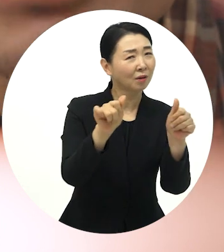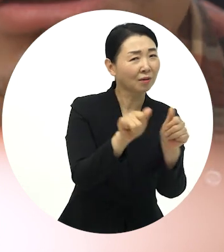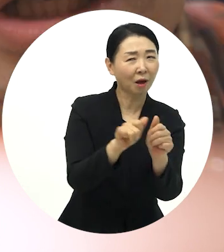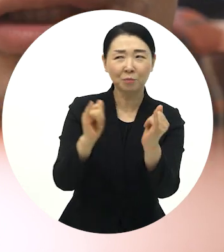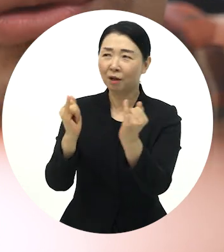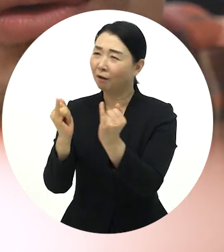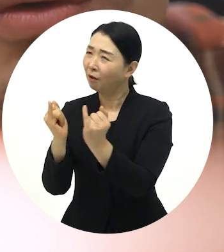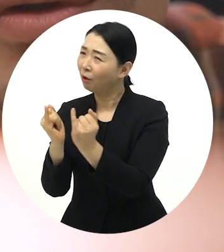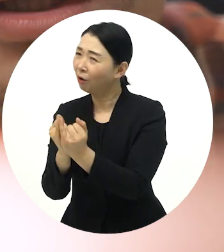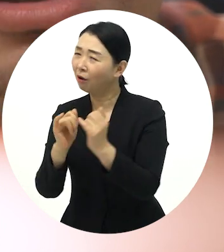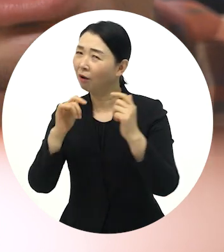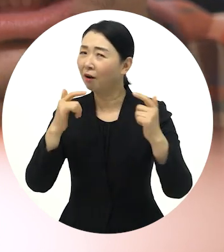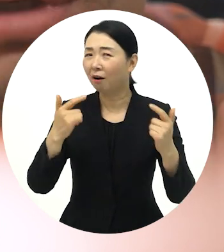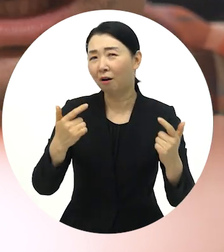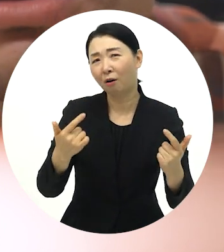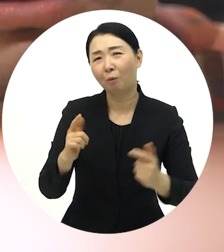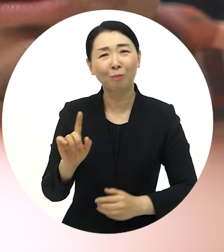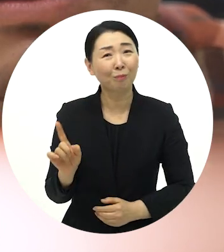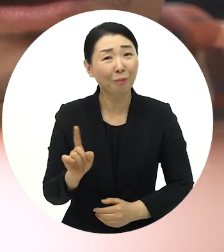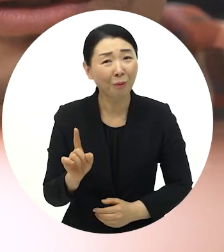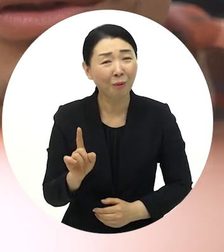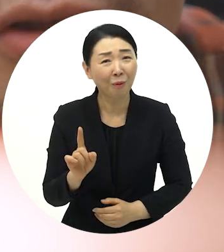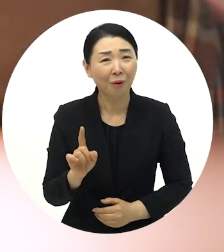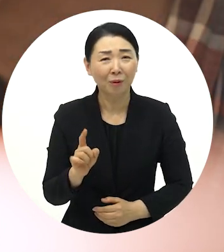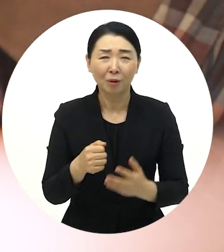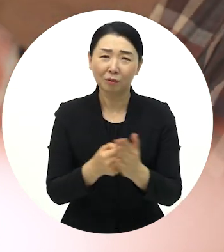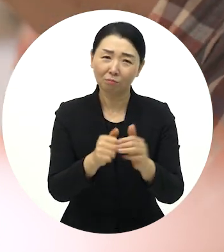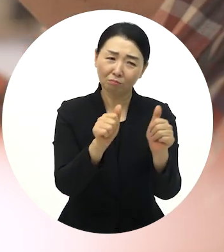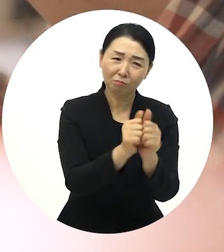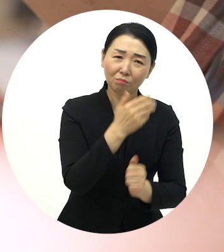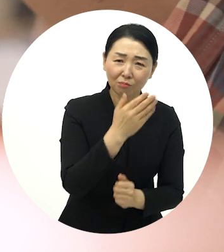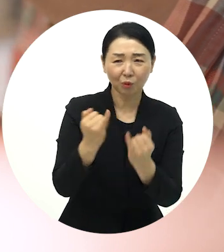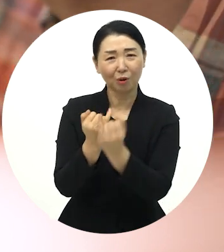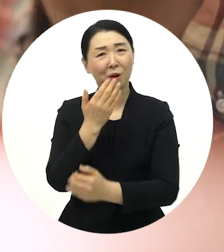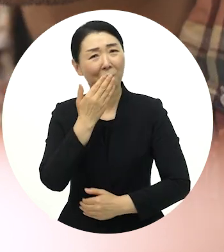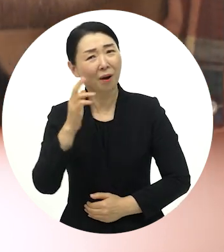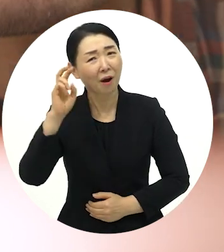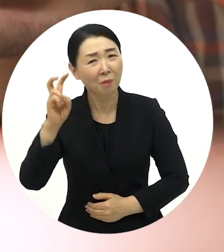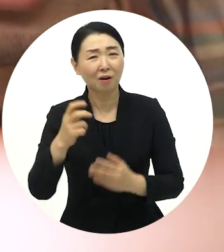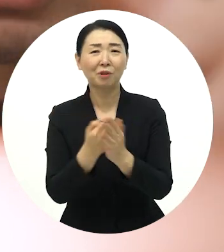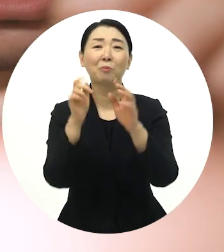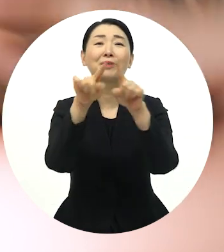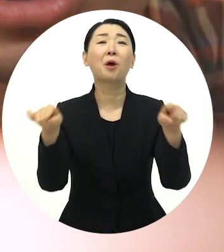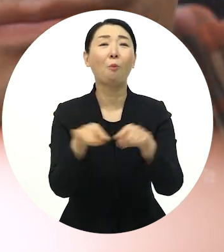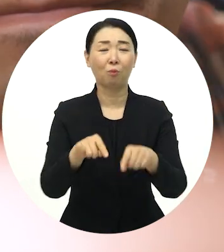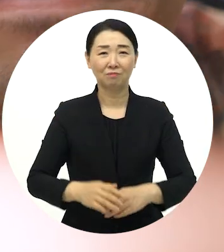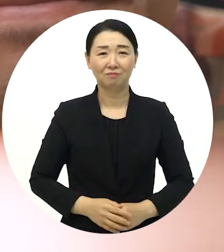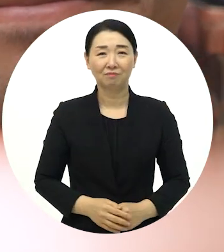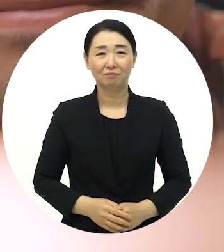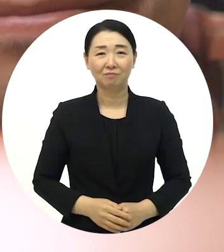세모는 남자도 아니고 여자도 아니고 그러니까 이게 남자일 수도 있고 여자일 수도 있으니까 이게 바로